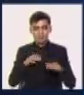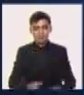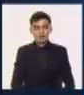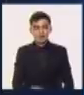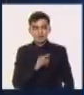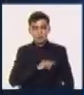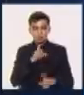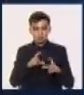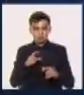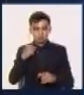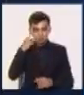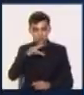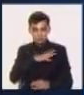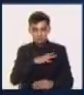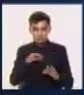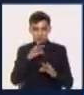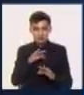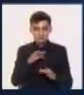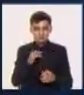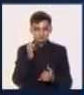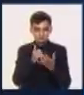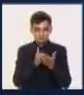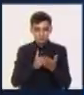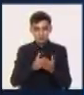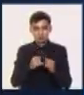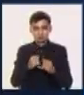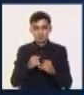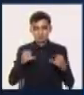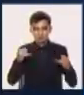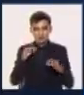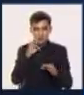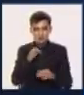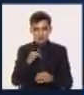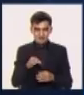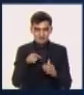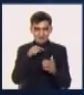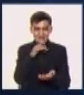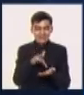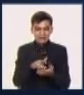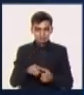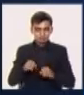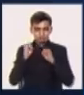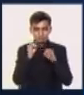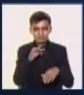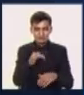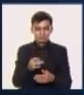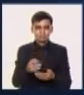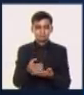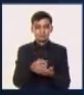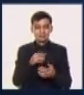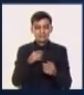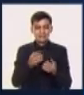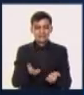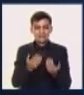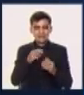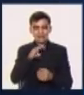Рабочие соорудили вот такую конструкцию, приварили к трубам штыри. Гребенку завозят в центр водоема, а потом тянут на берег с помощью трактора. За